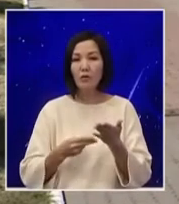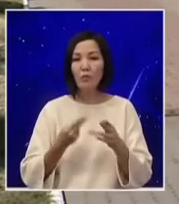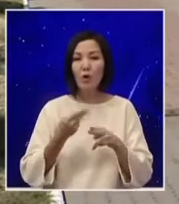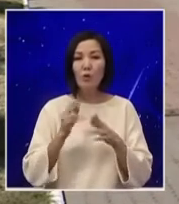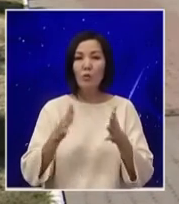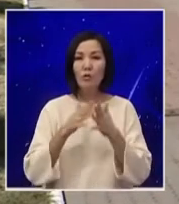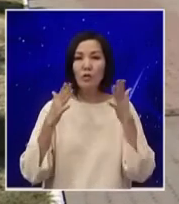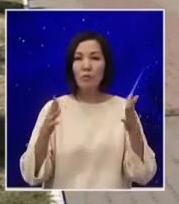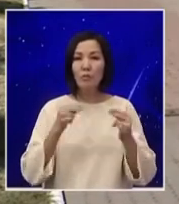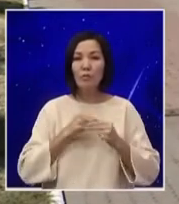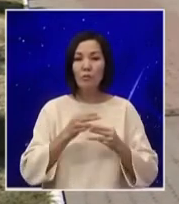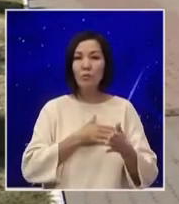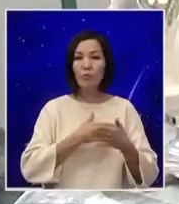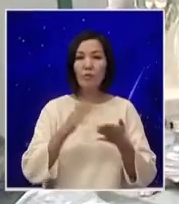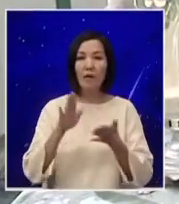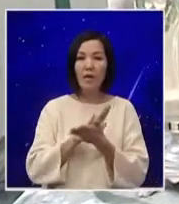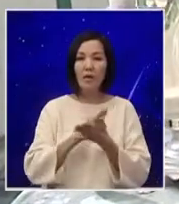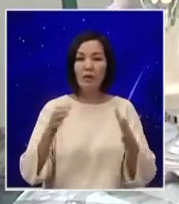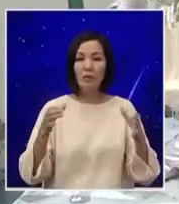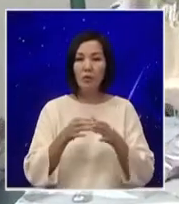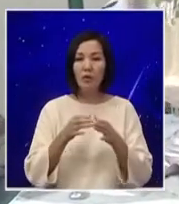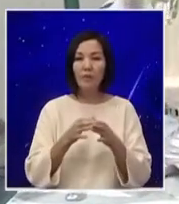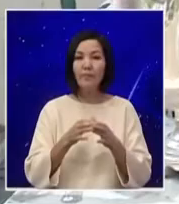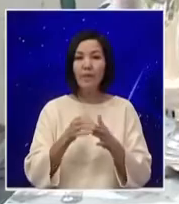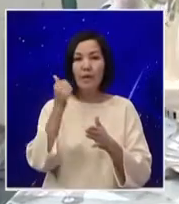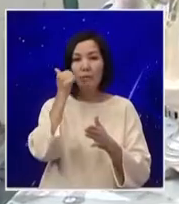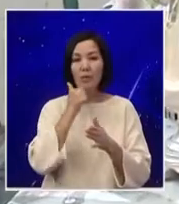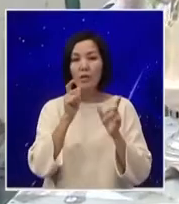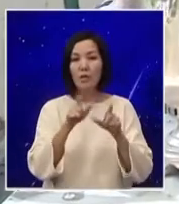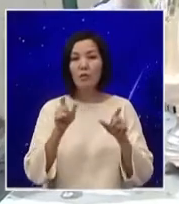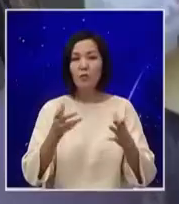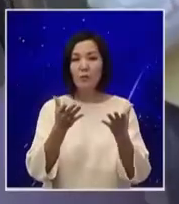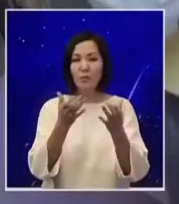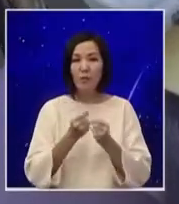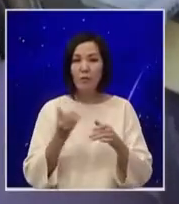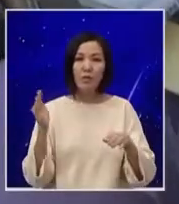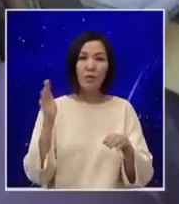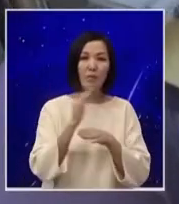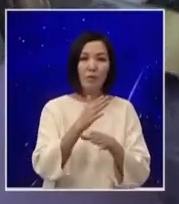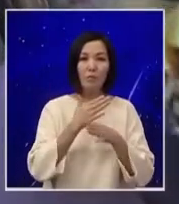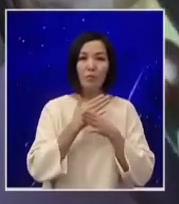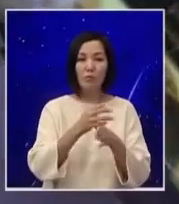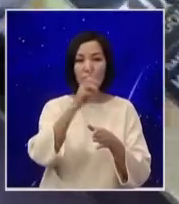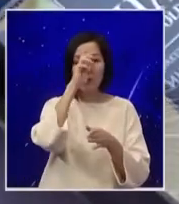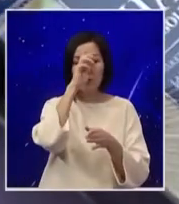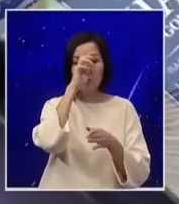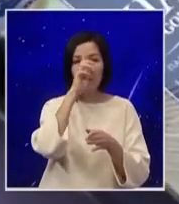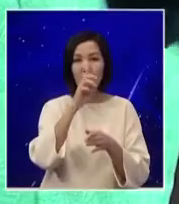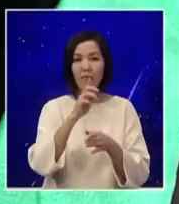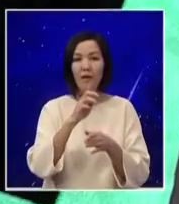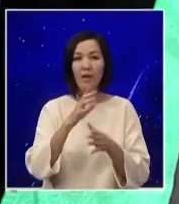объемную работу ведут волонтеры пожилые нуждающиеся люди в нашей стране получают дополнительную помощь государства виде